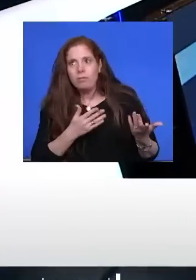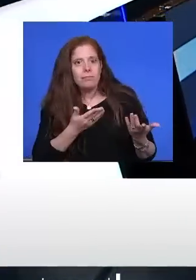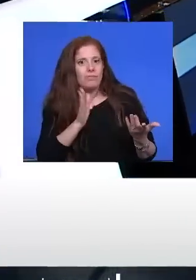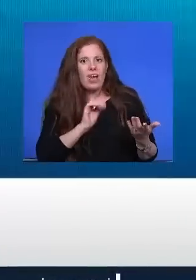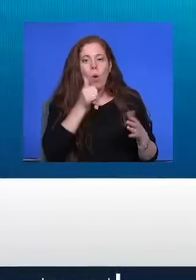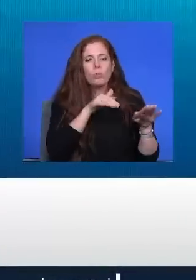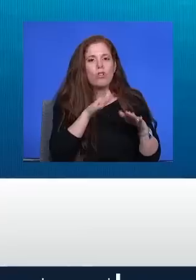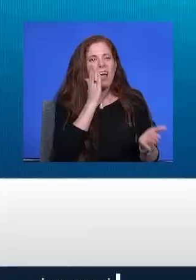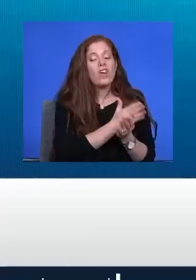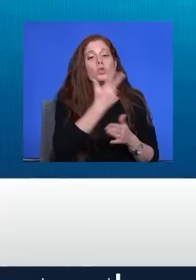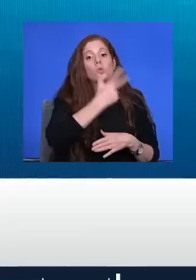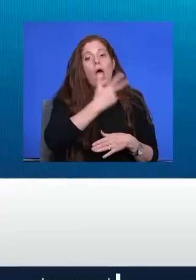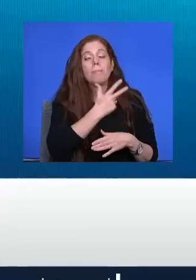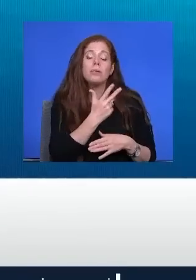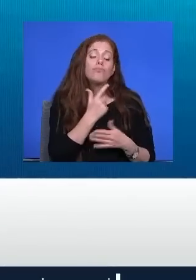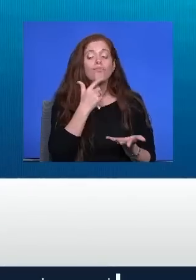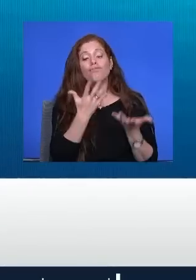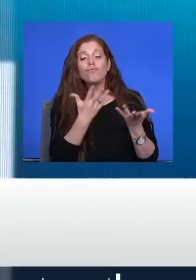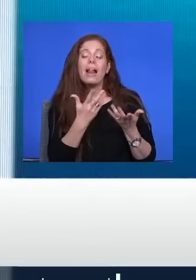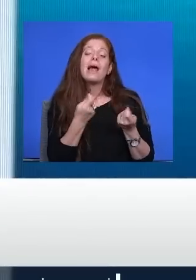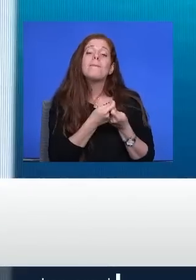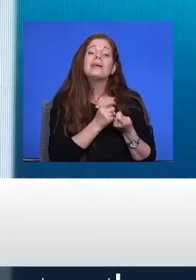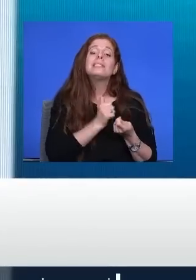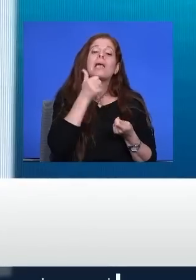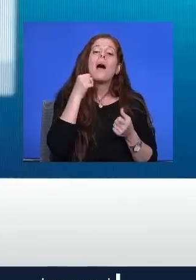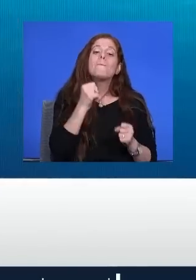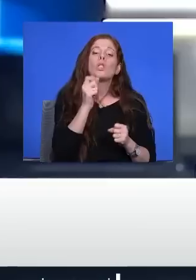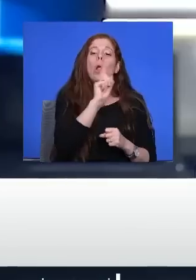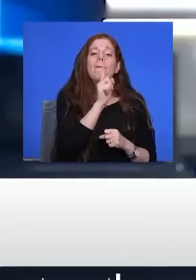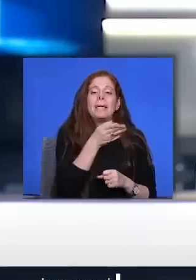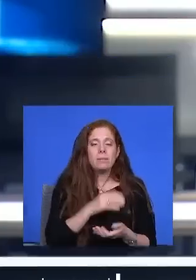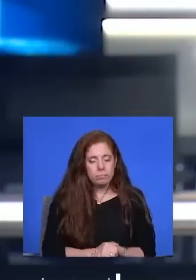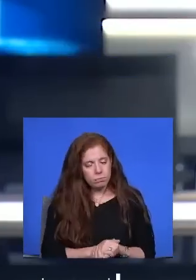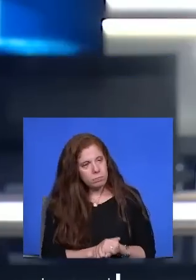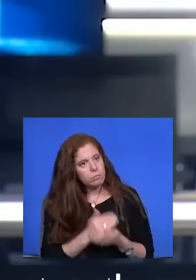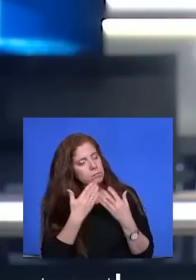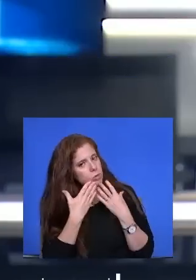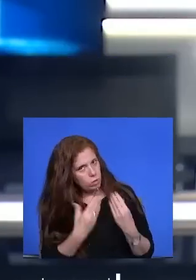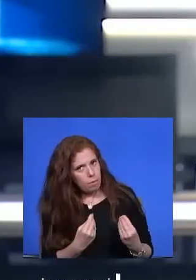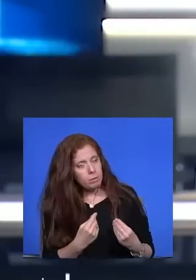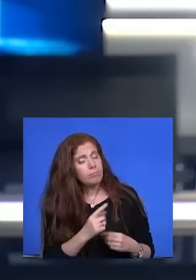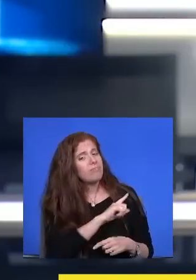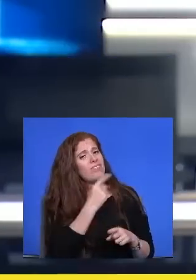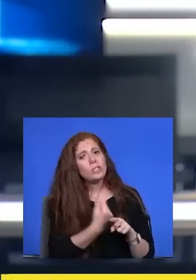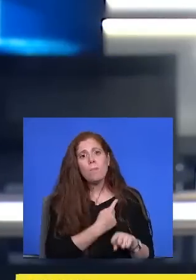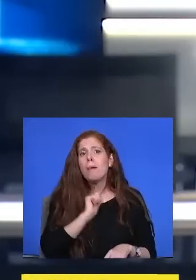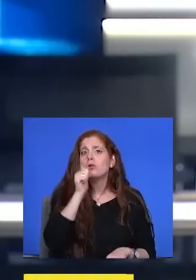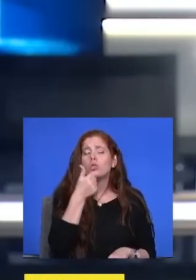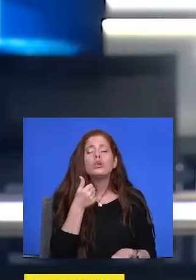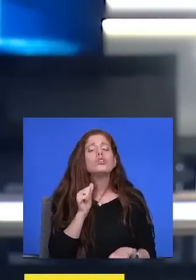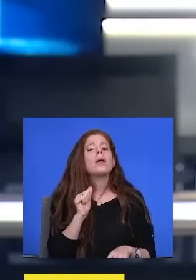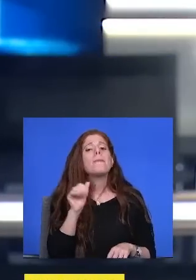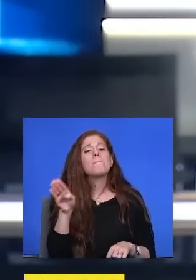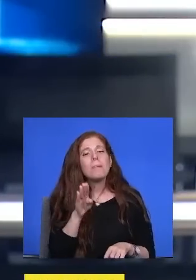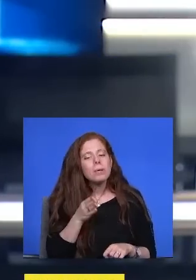3 ימים מתמהמה בשאלת זהות שר הביטחון. תודה רבה, רועי. וזאת לא הפעם הראשונה שראש הממשלה נתניהו נכנס לאימות